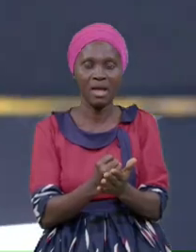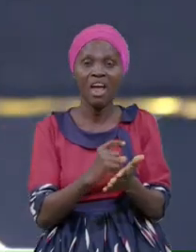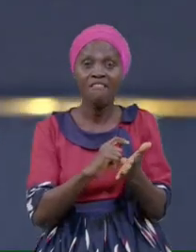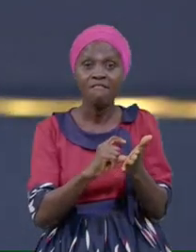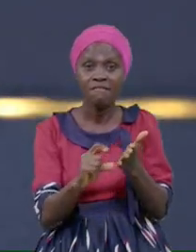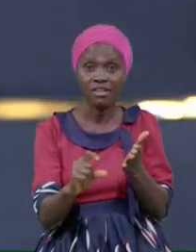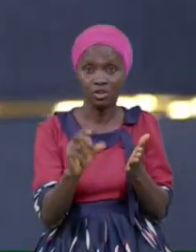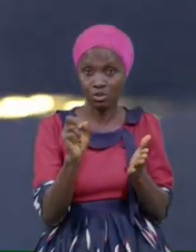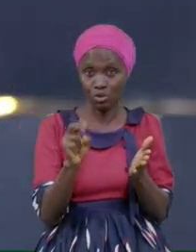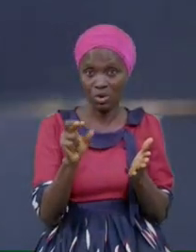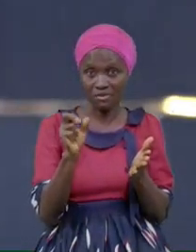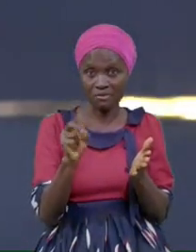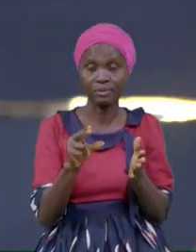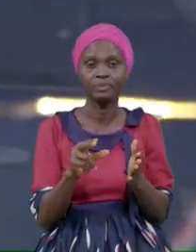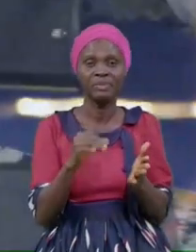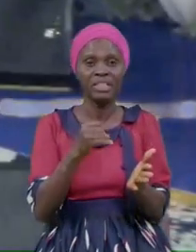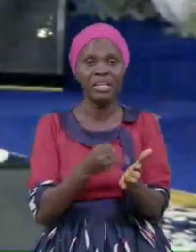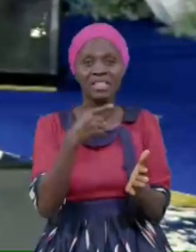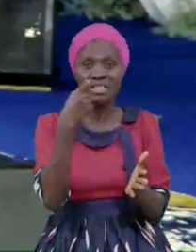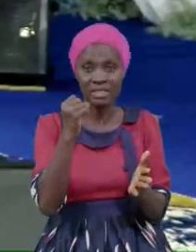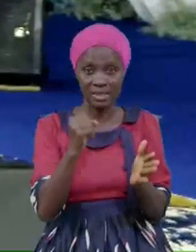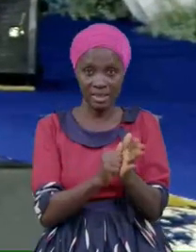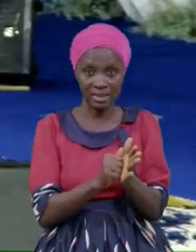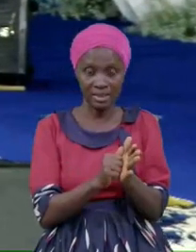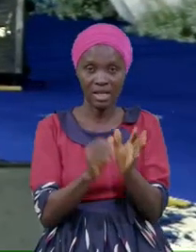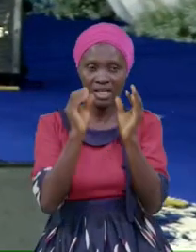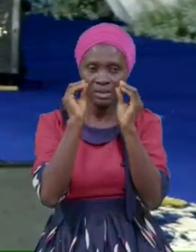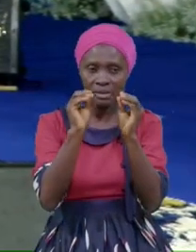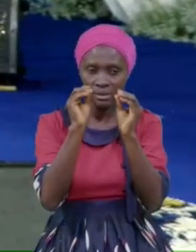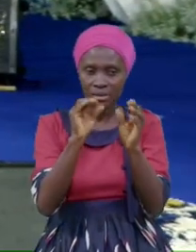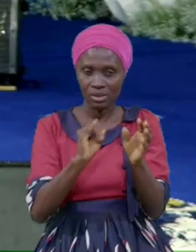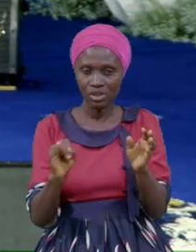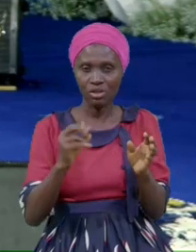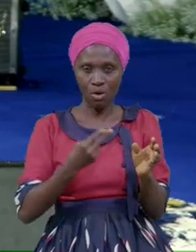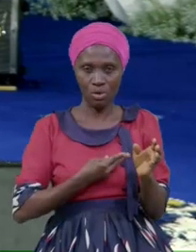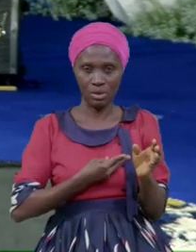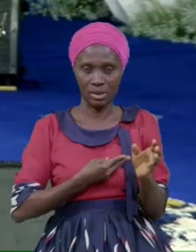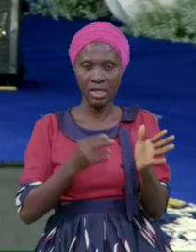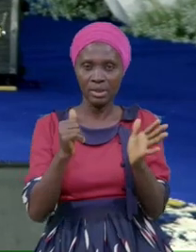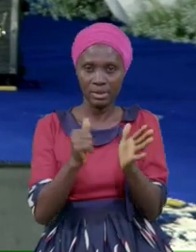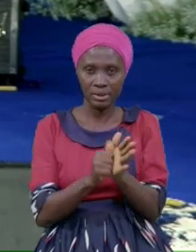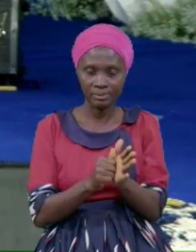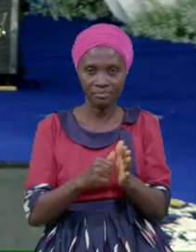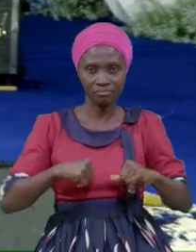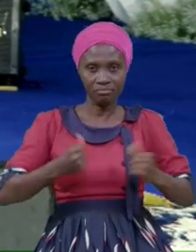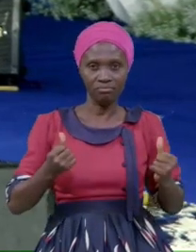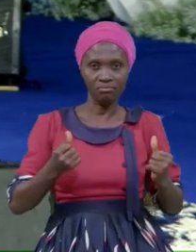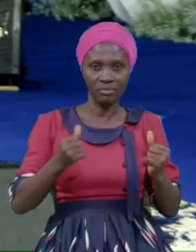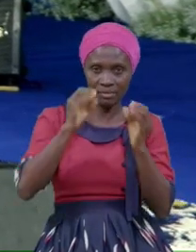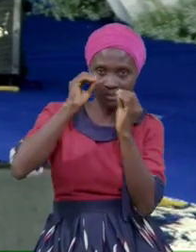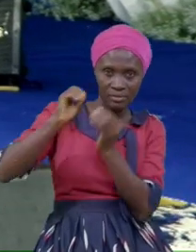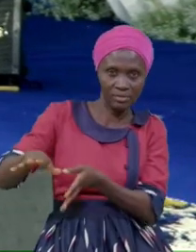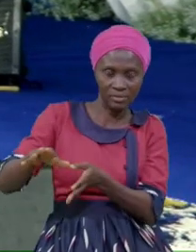12. Verset 12. Qui dit, elle nous enseigne à renoncer à l'impiété et